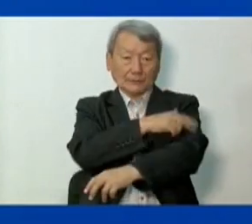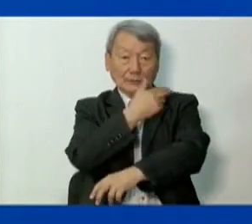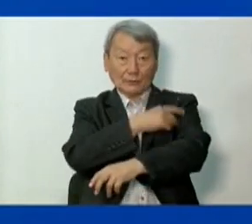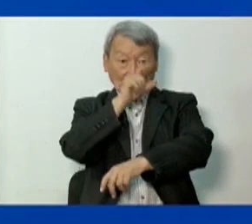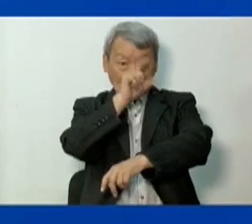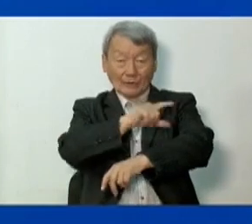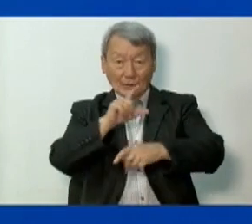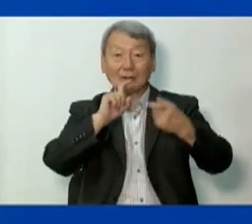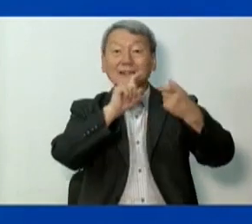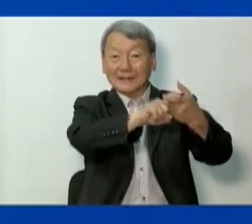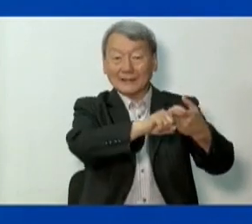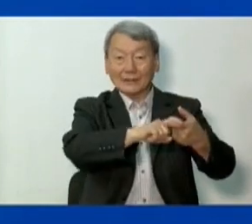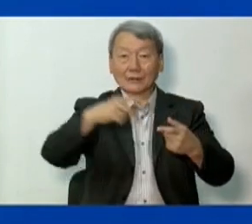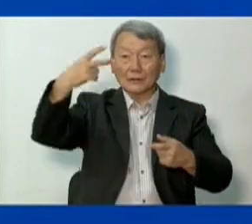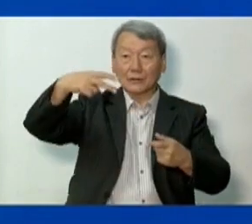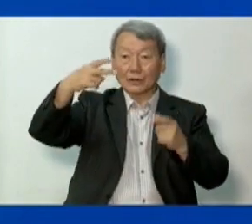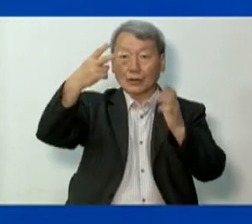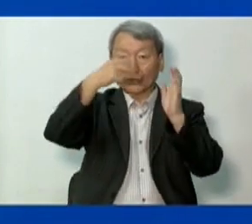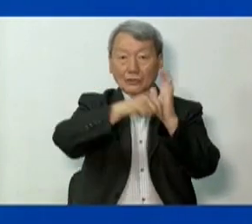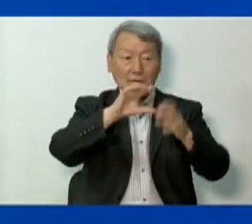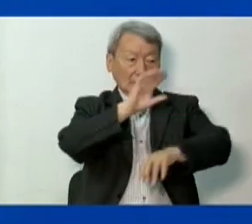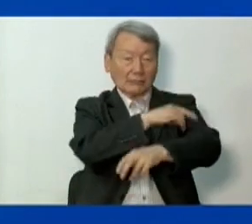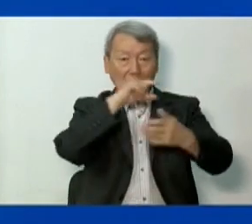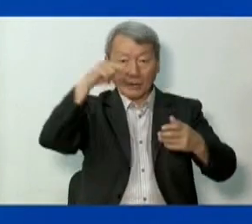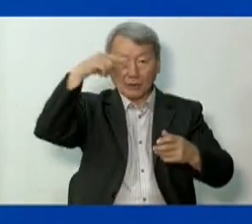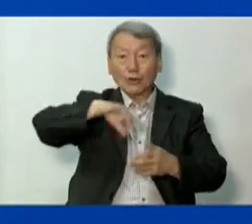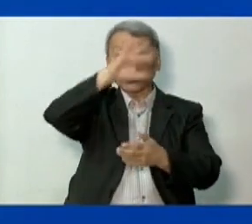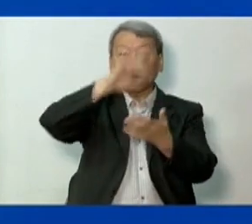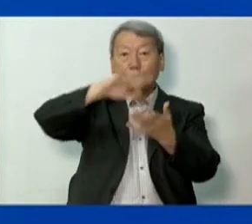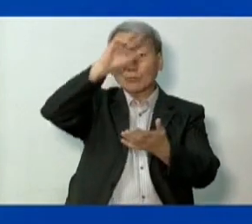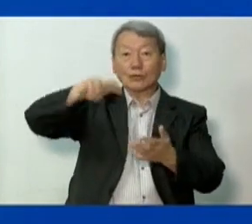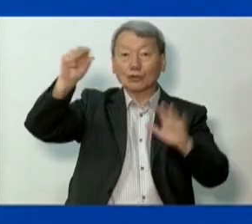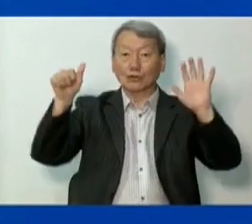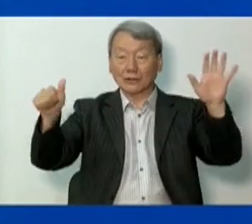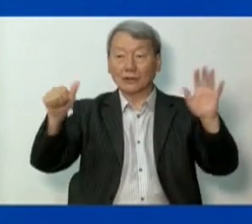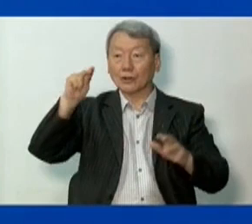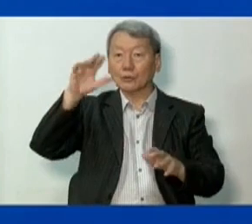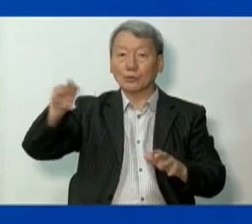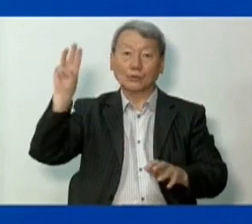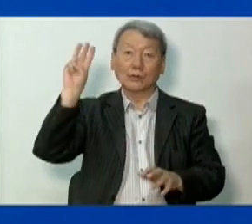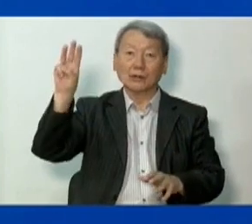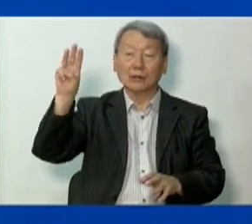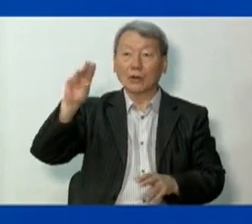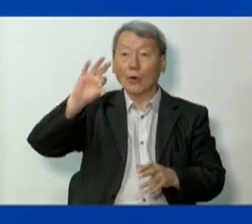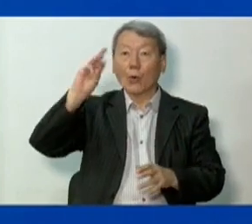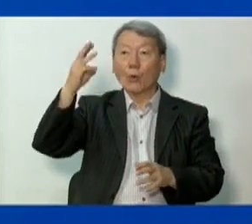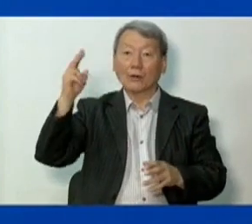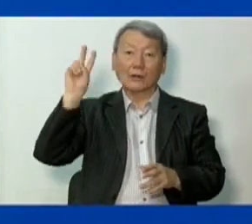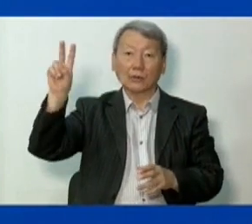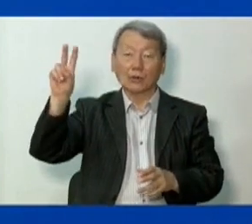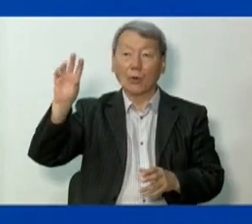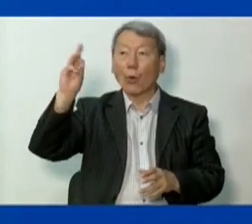медициналык кызматкерлердин арасында жуктургандардын саны 26 киши түздү. Анын ичинен Бишкек шаарынан 6, Чүй облусунан 3, Ош шаарынан